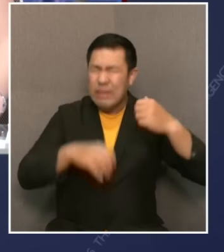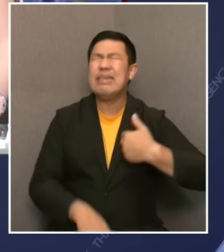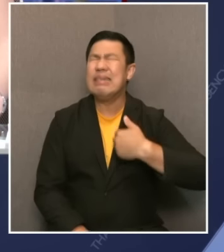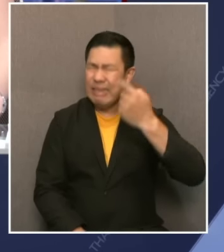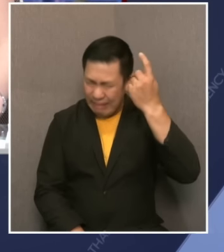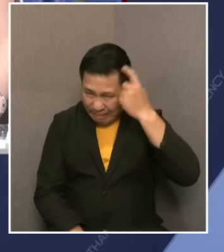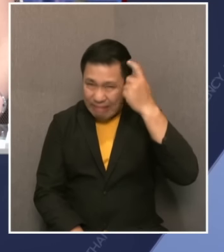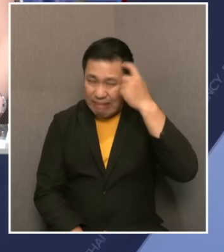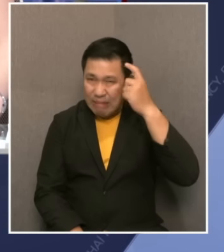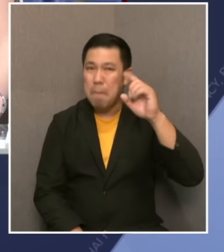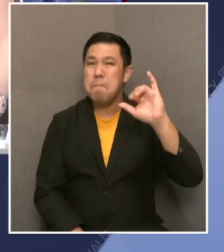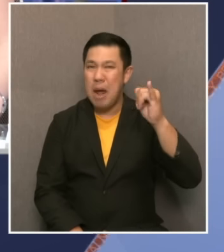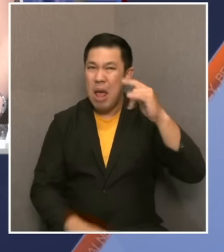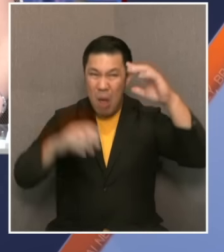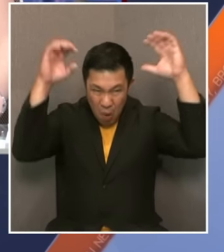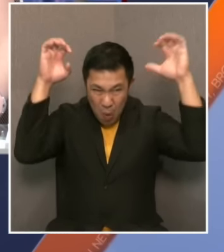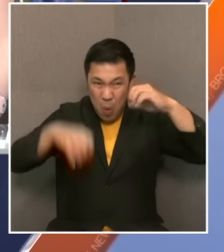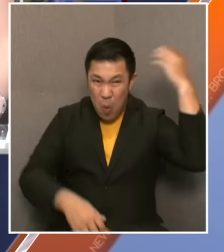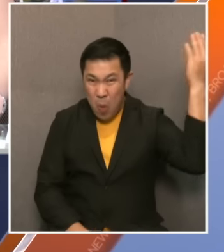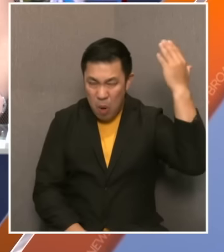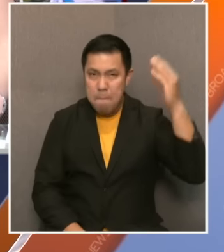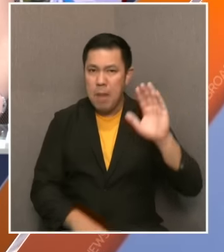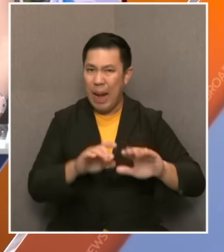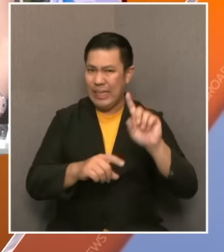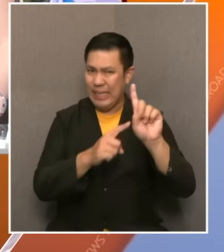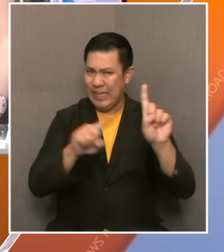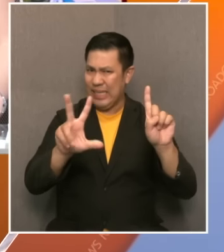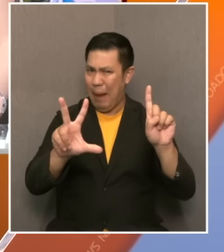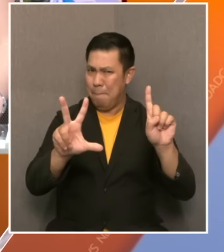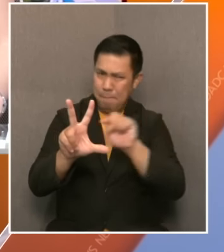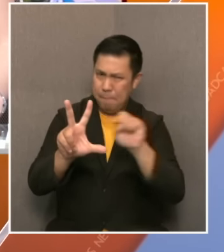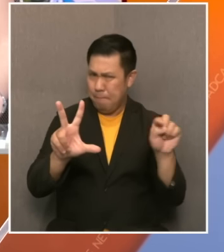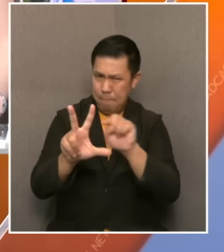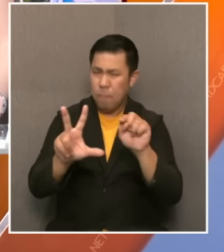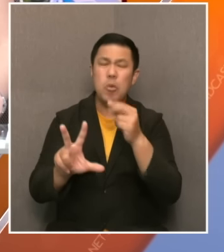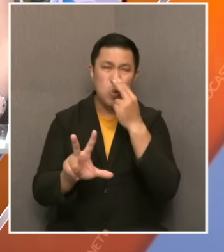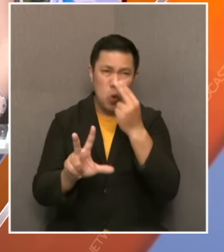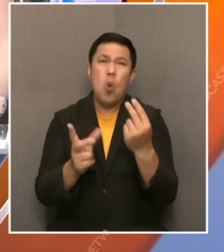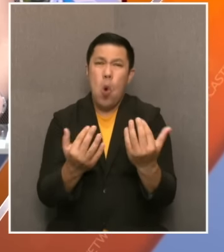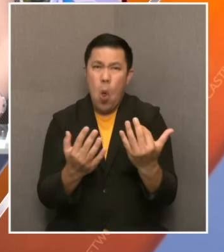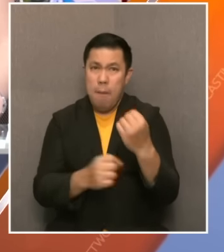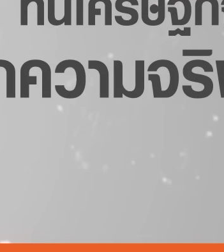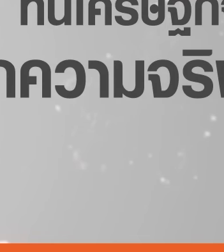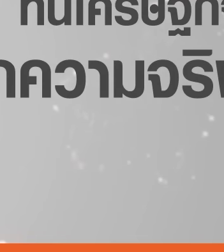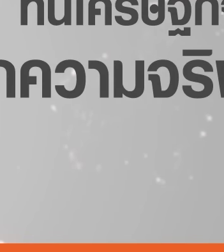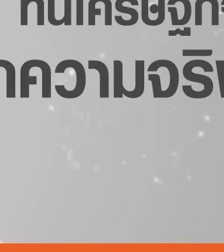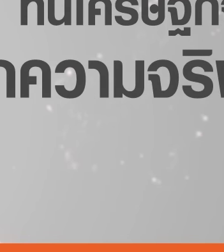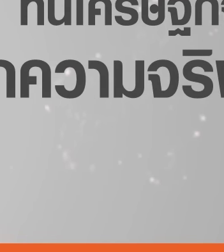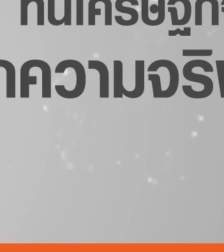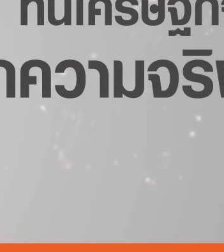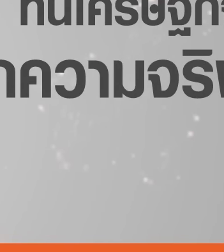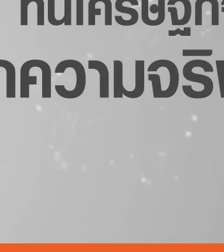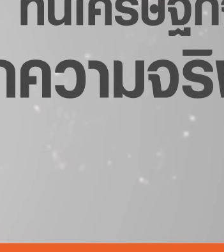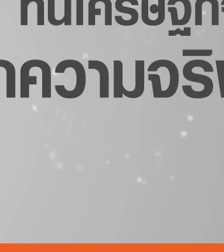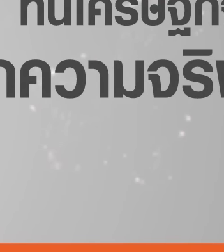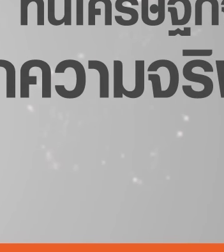ณผู้ชมครับว่าจะมีพายุเข้าไทยเนี่ยประมาณ 1-3 ลูกก็ต้องรอติดตามกันนะครับในช่วงปลายปีนี้นั่นเองครับ ขอบคุณ